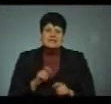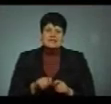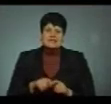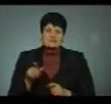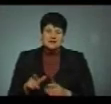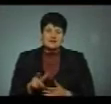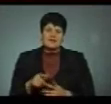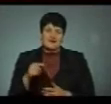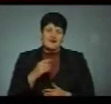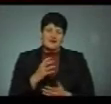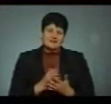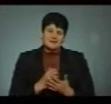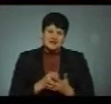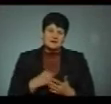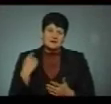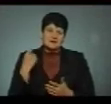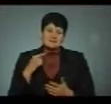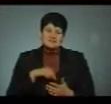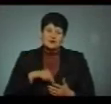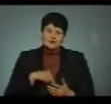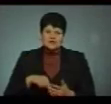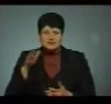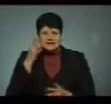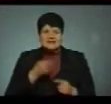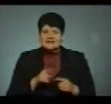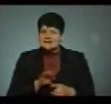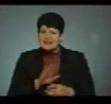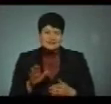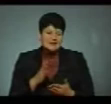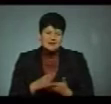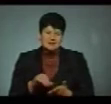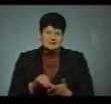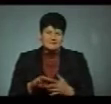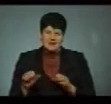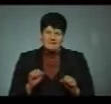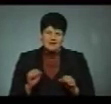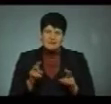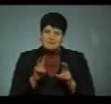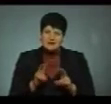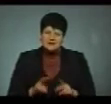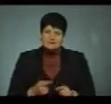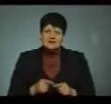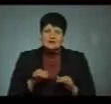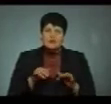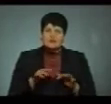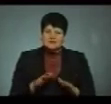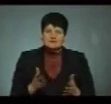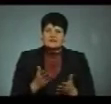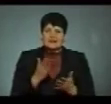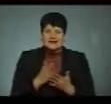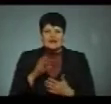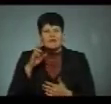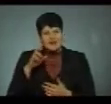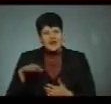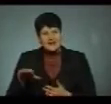кандидат психологічних наук, член Соціологічної асоціації України, це не є представник влади, тому ми аналізуємо ті процеси, які відбуваються в країні,